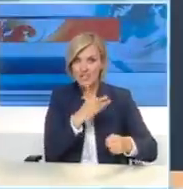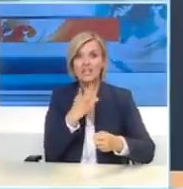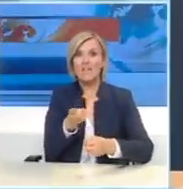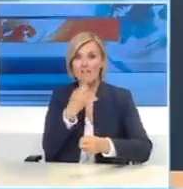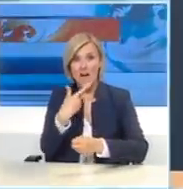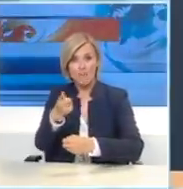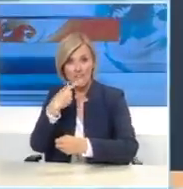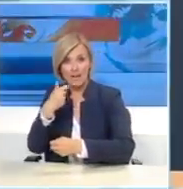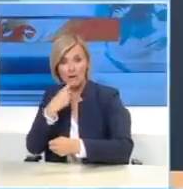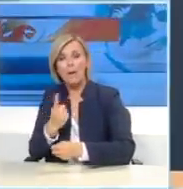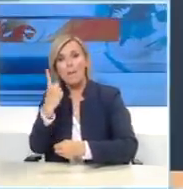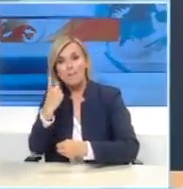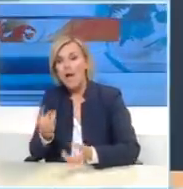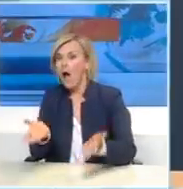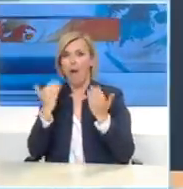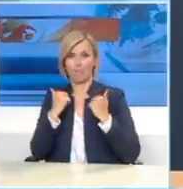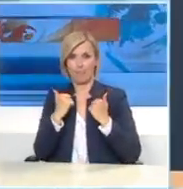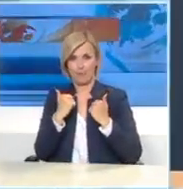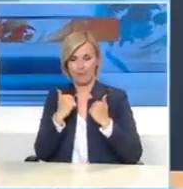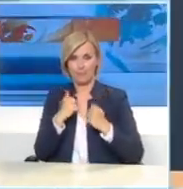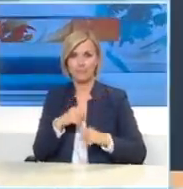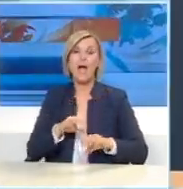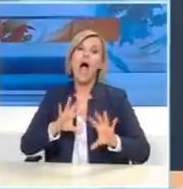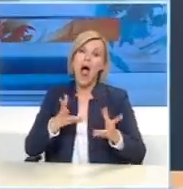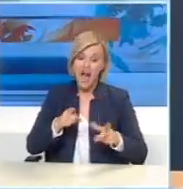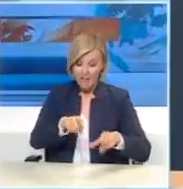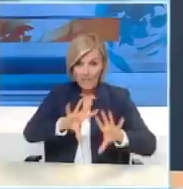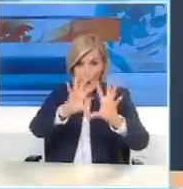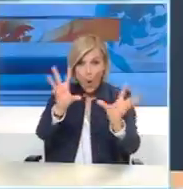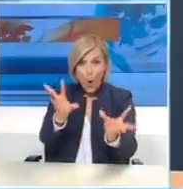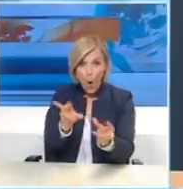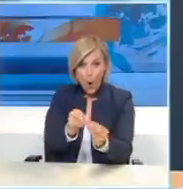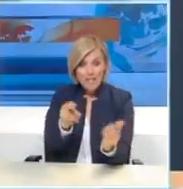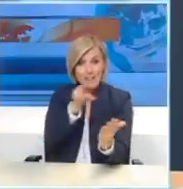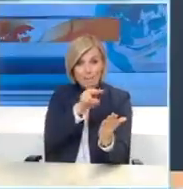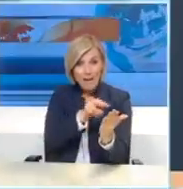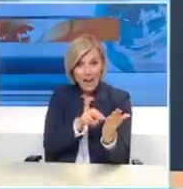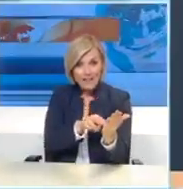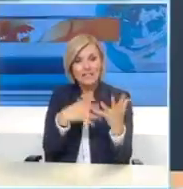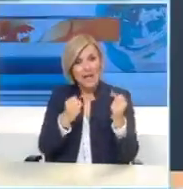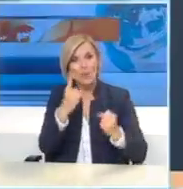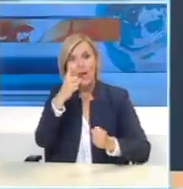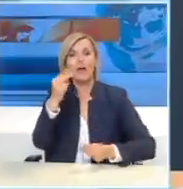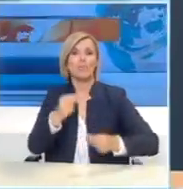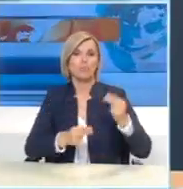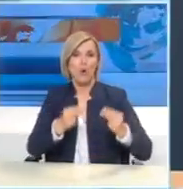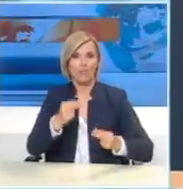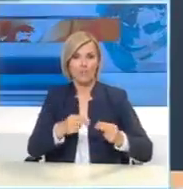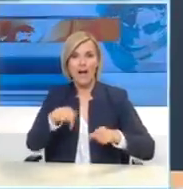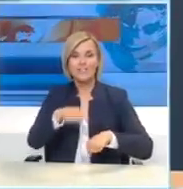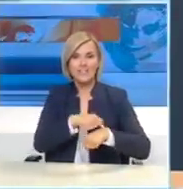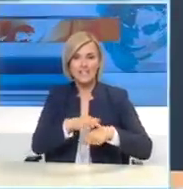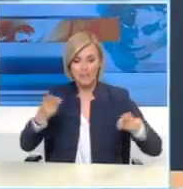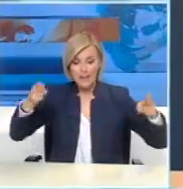σημαντικό το ότι συμμετέχει και η ελληνική ομάδα. Βέβαια όλες αυτές τις μελέτες έχουν ένα πρόβλημα. Όσο μειώνεται η παρουσία του ιού και η κυκλοφορία του στις